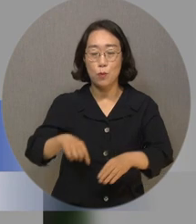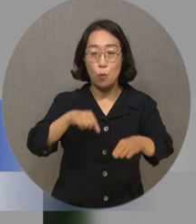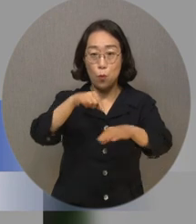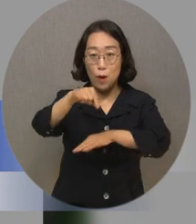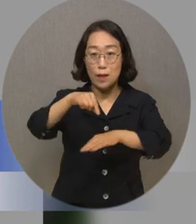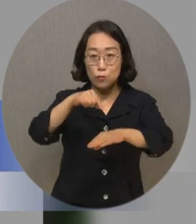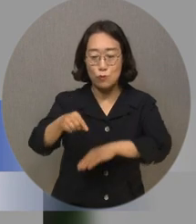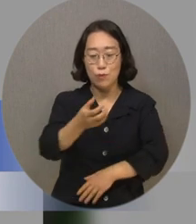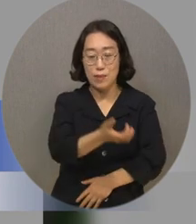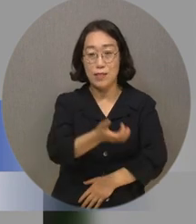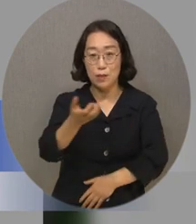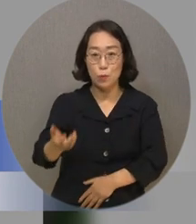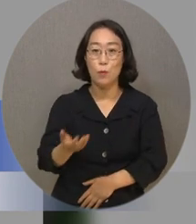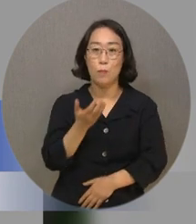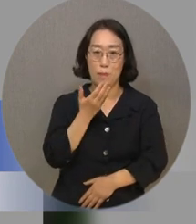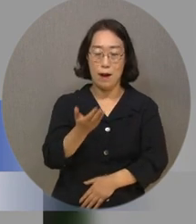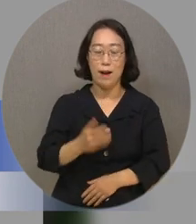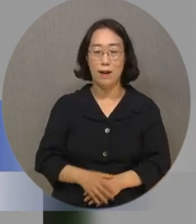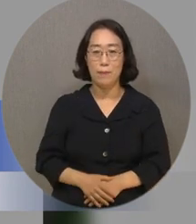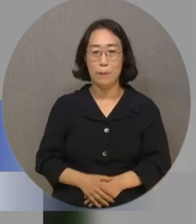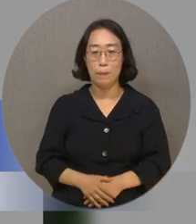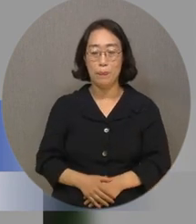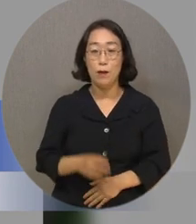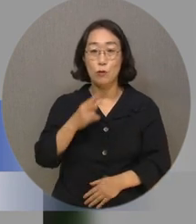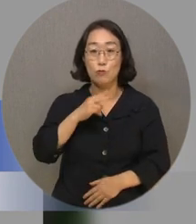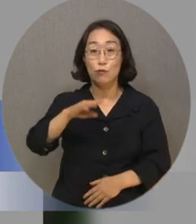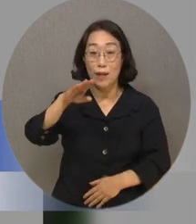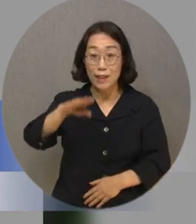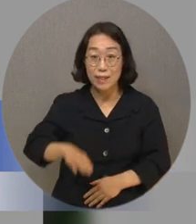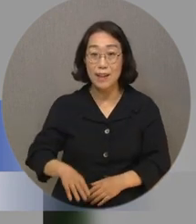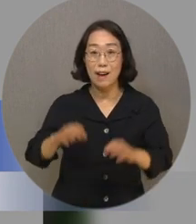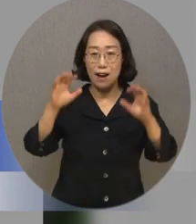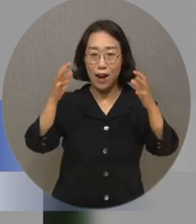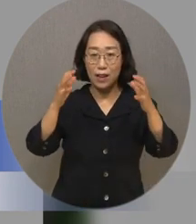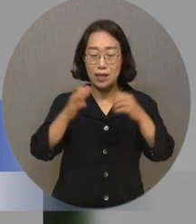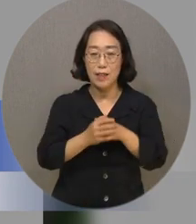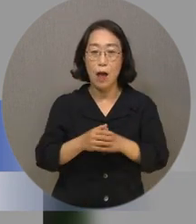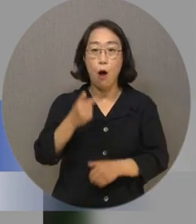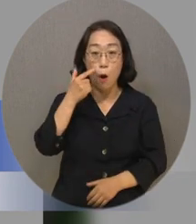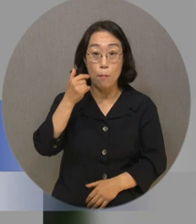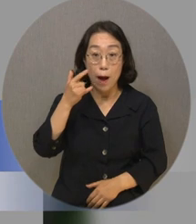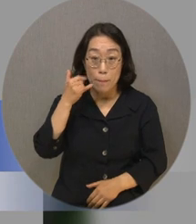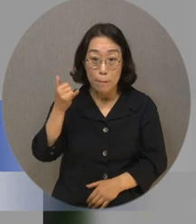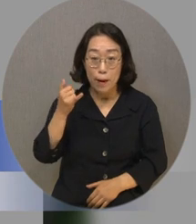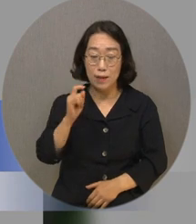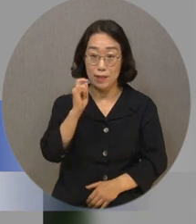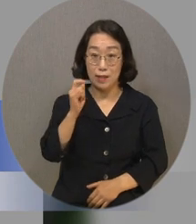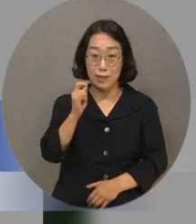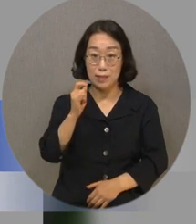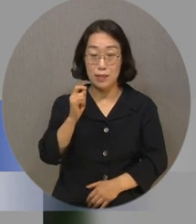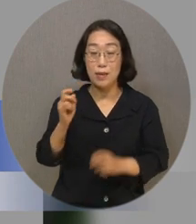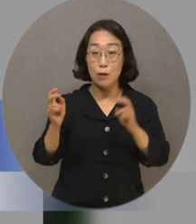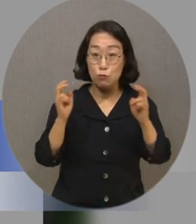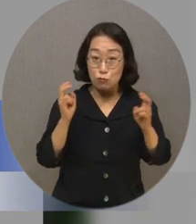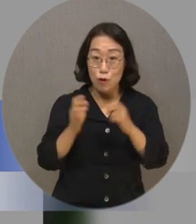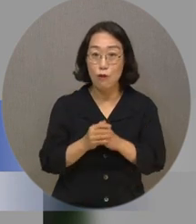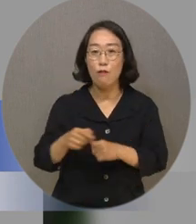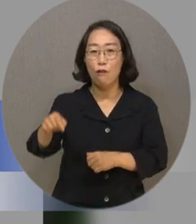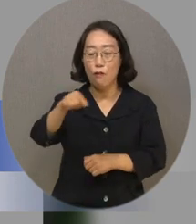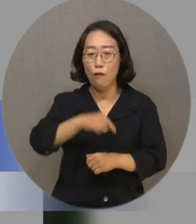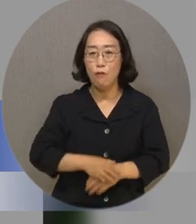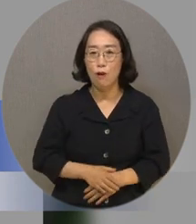함께 이동할 수 있다고 합니다. 24개월 영아 양육자라면 서울 엄마 아빠 택시 운영사인